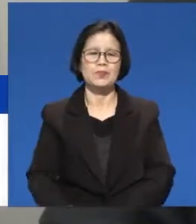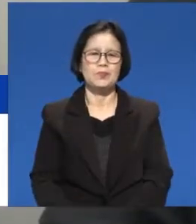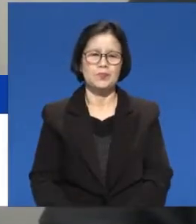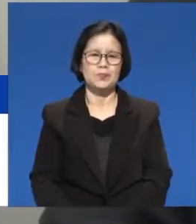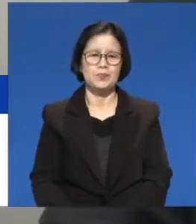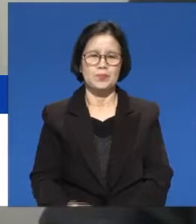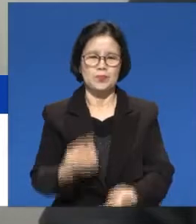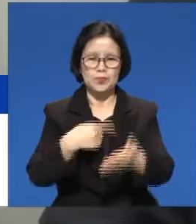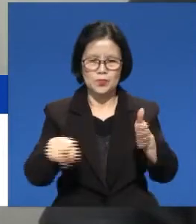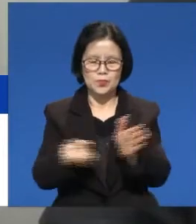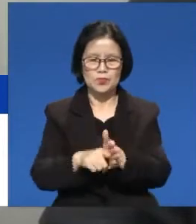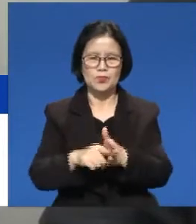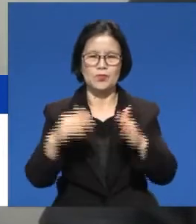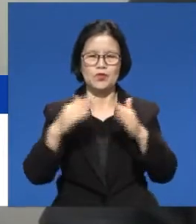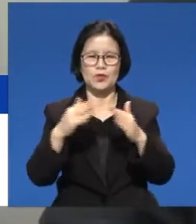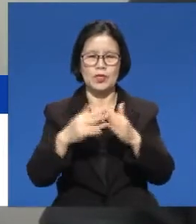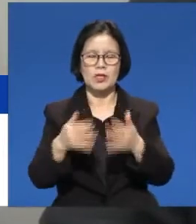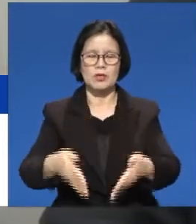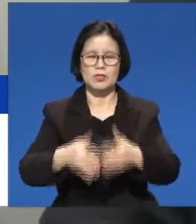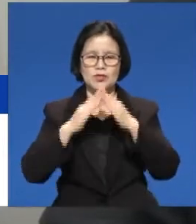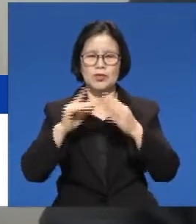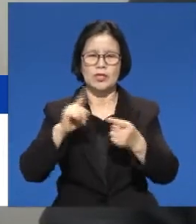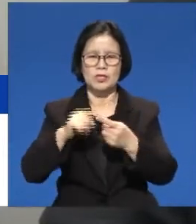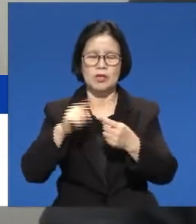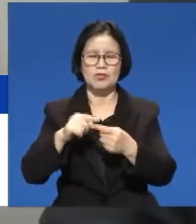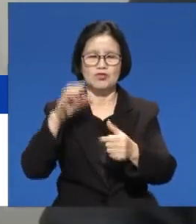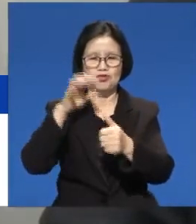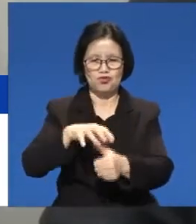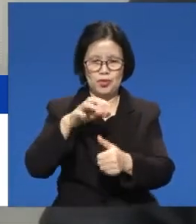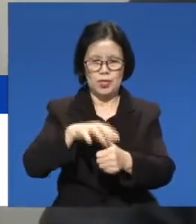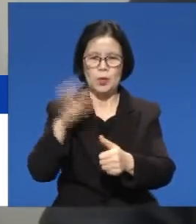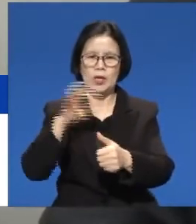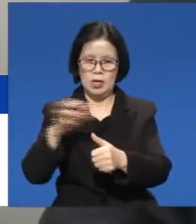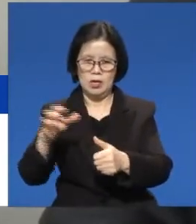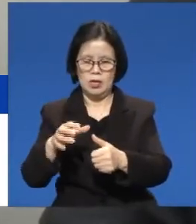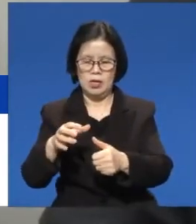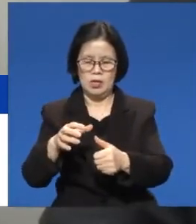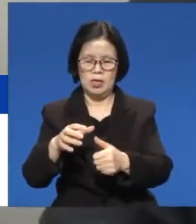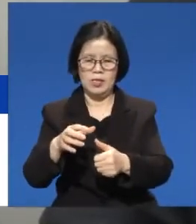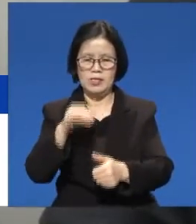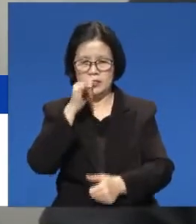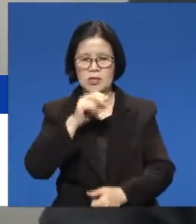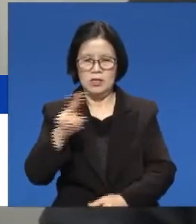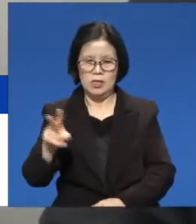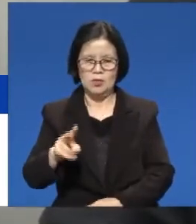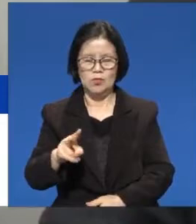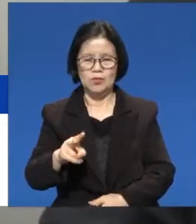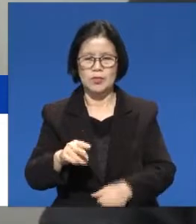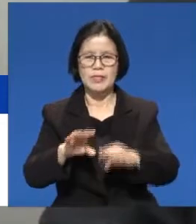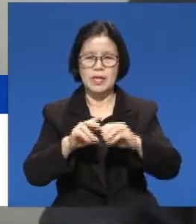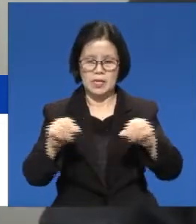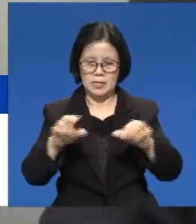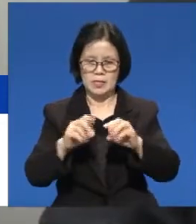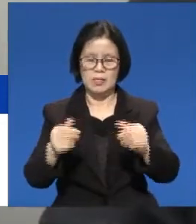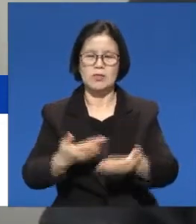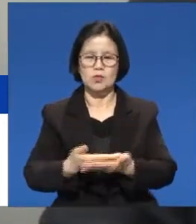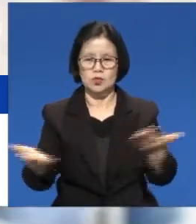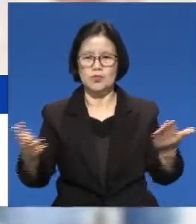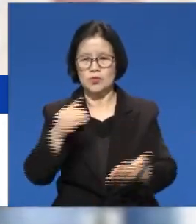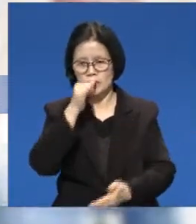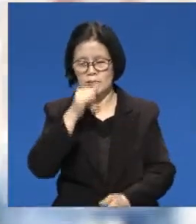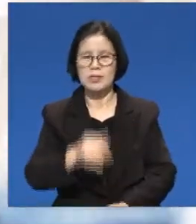위해서는 주택 건축에 대한 규제와 나가서 살아야 탈지 봉급도